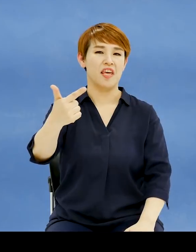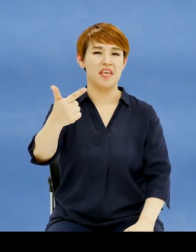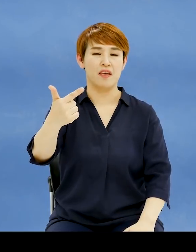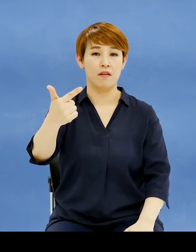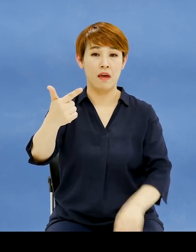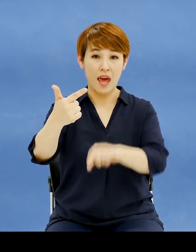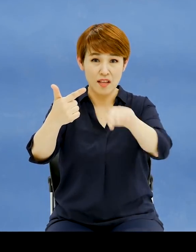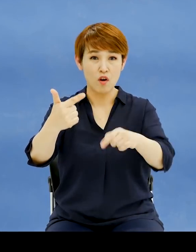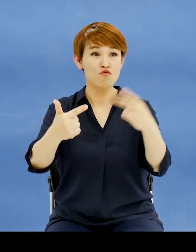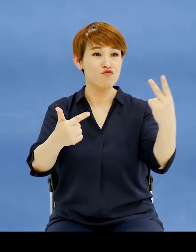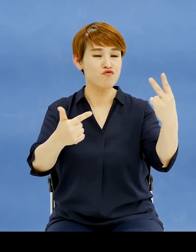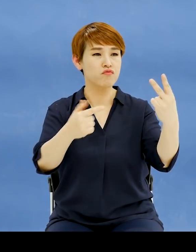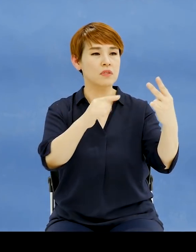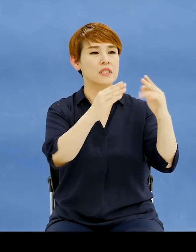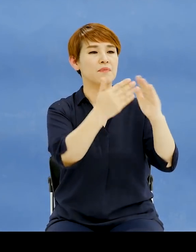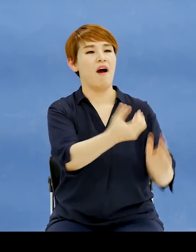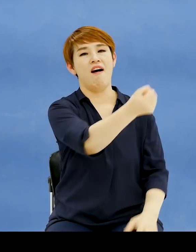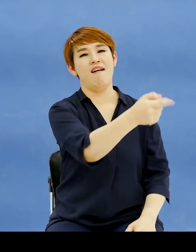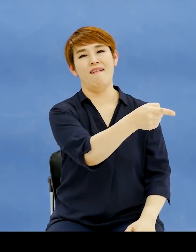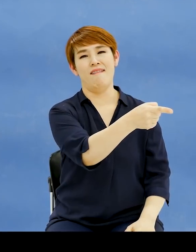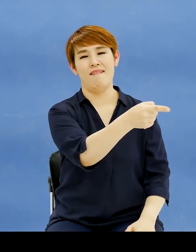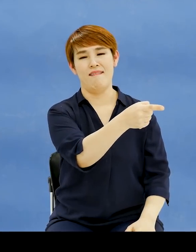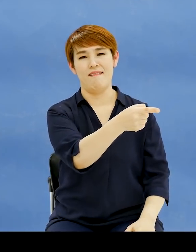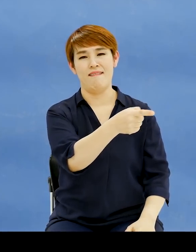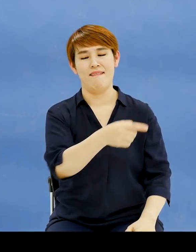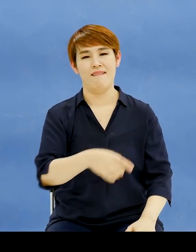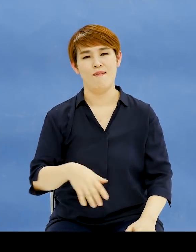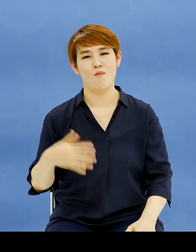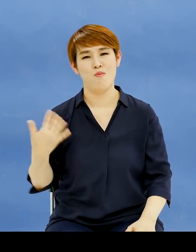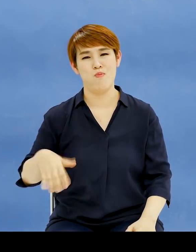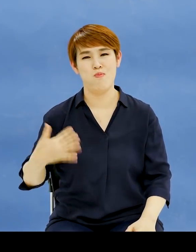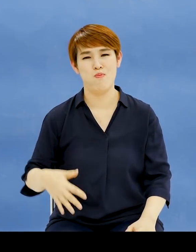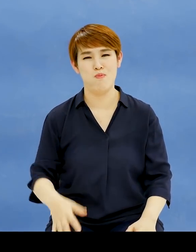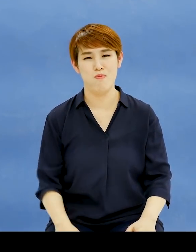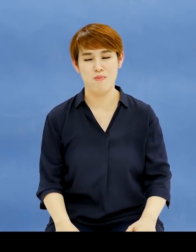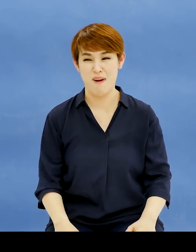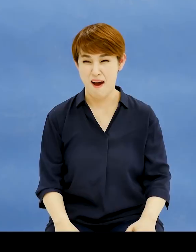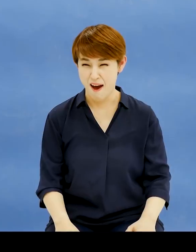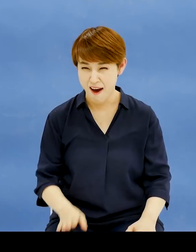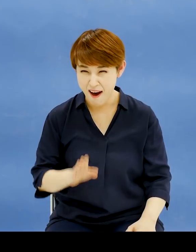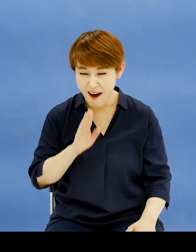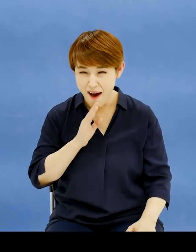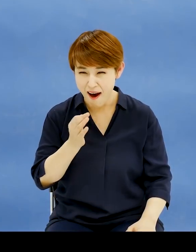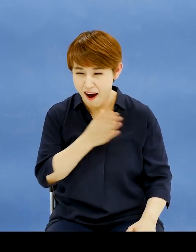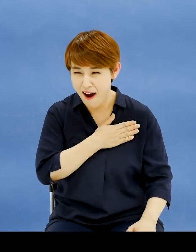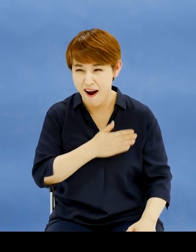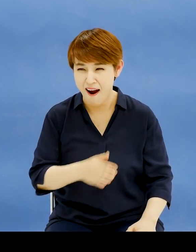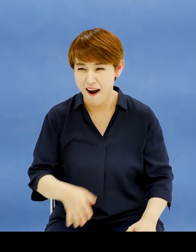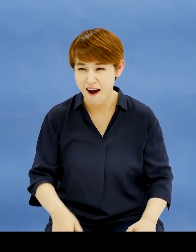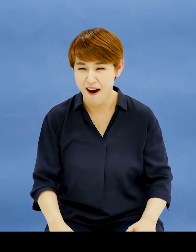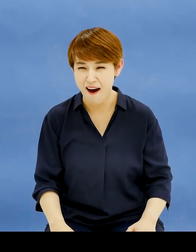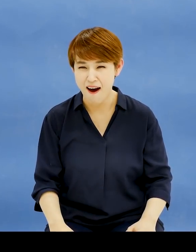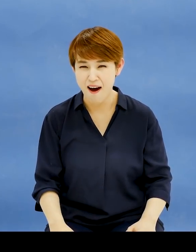우리나라에. 그때 2대가 이 집에 있었대요. 우리나라 전체에 벤츠 6대 있는데 2대가 진짜 렌트카 사모님